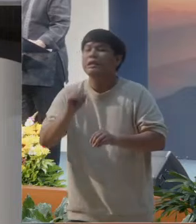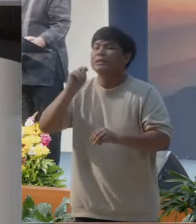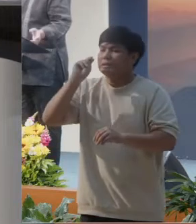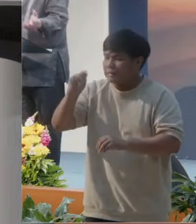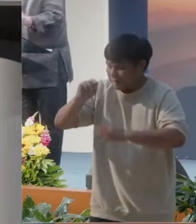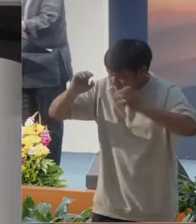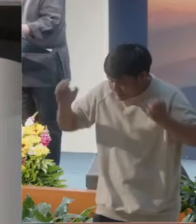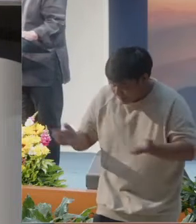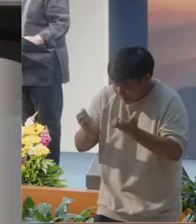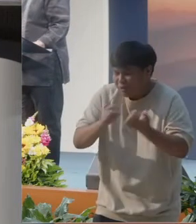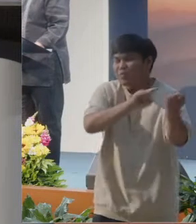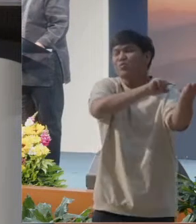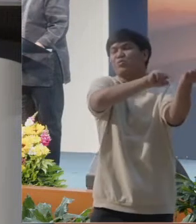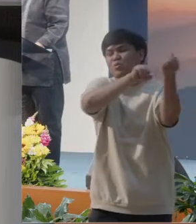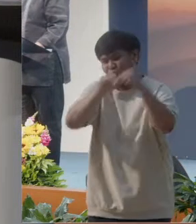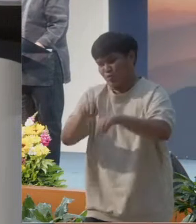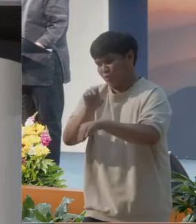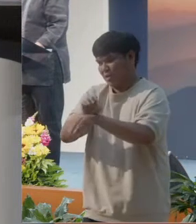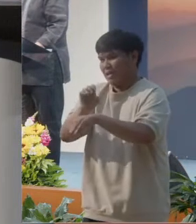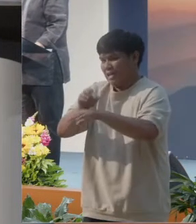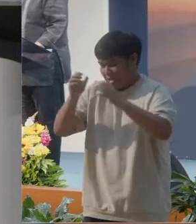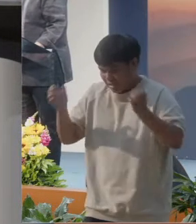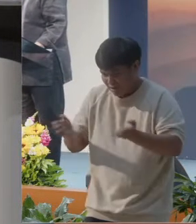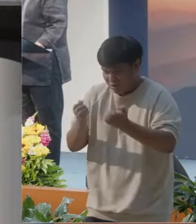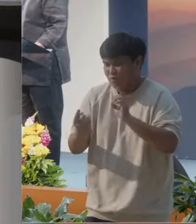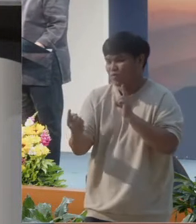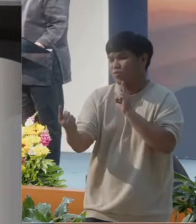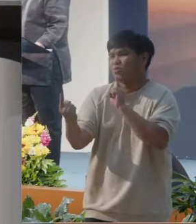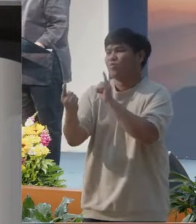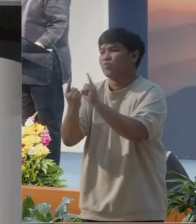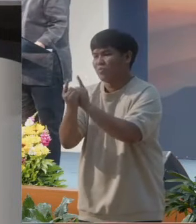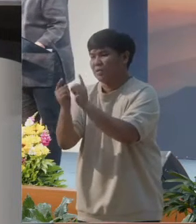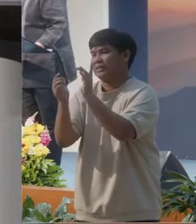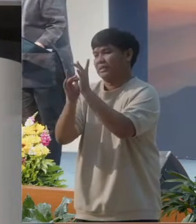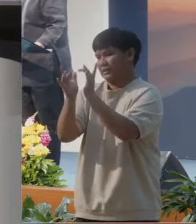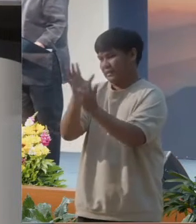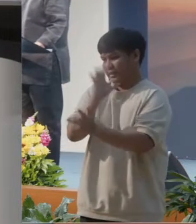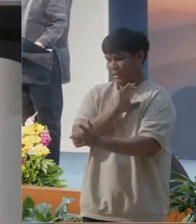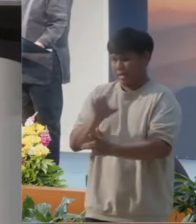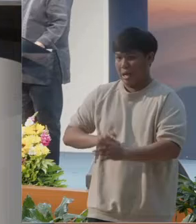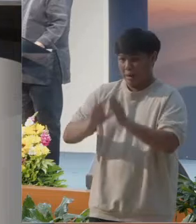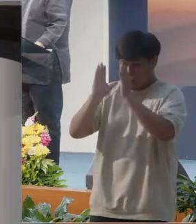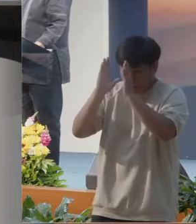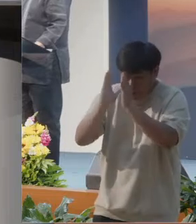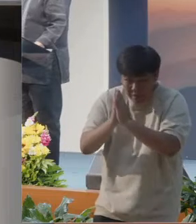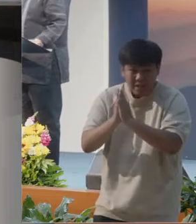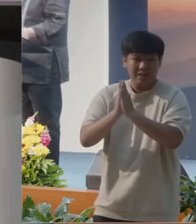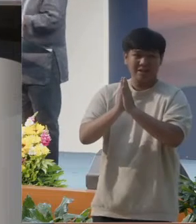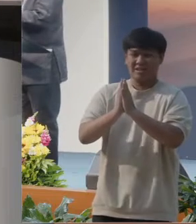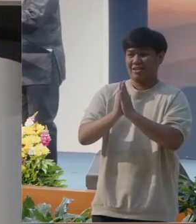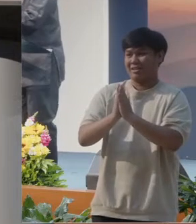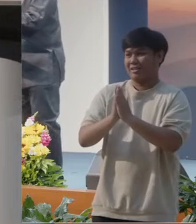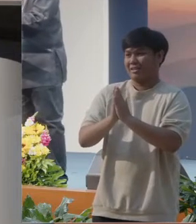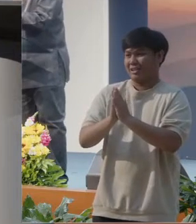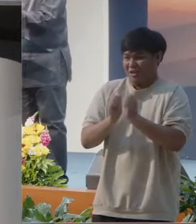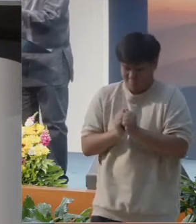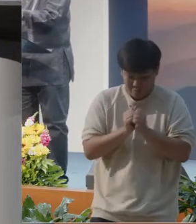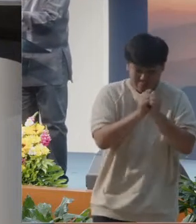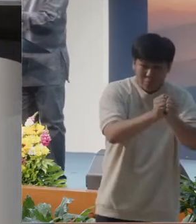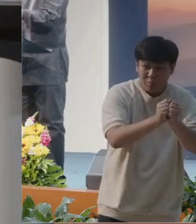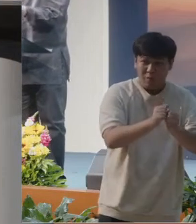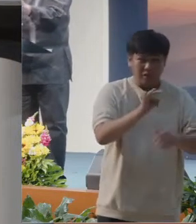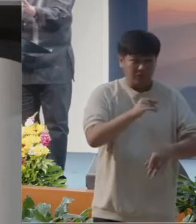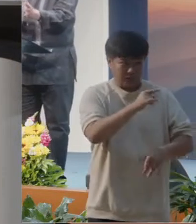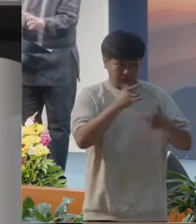nyo silang bumalik sa Panginoon? Maaari po bang ipanalangin nyo sila? Sumabay po kayo sa